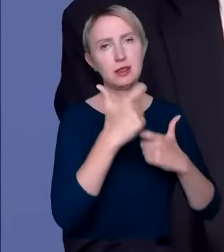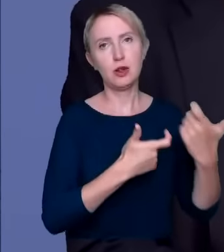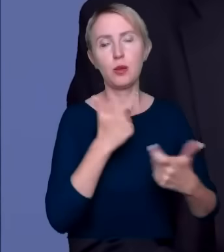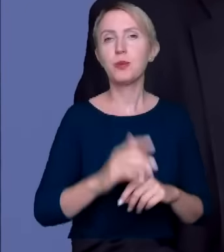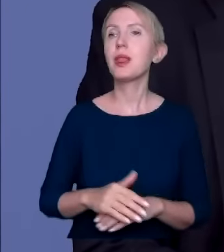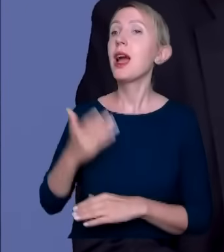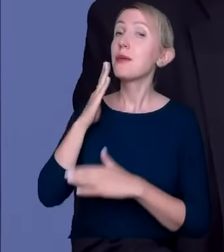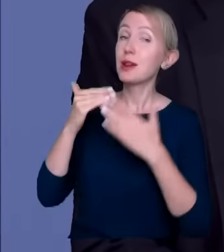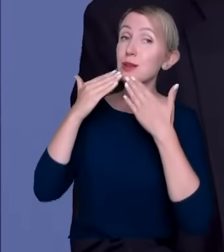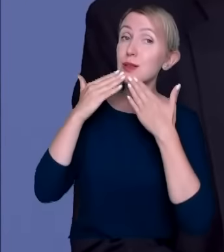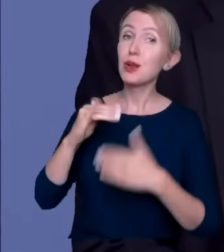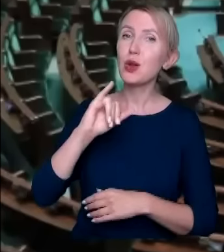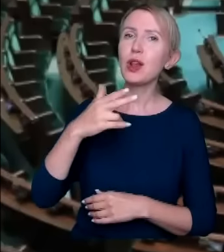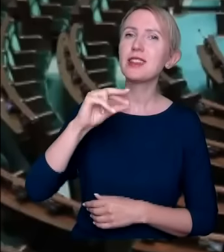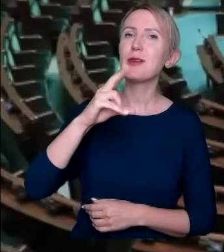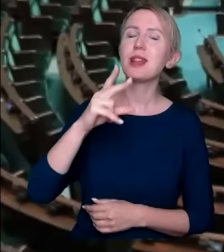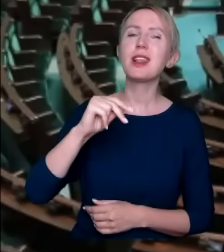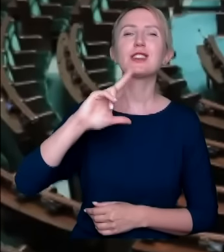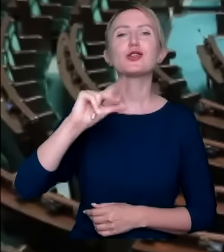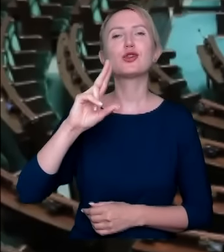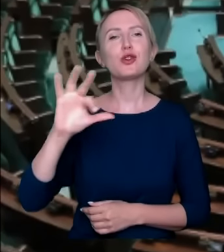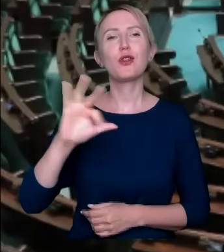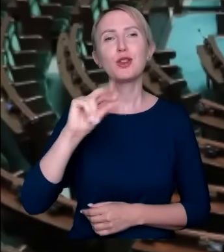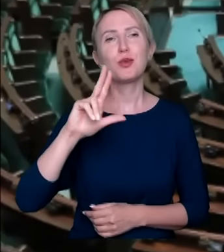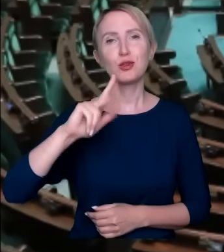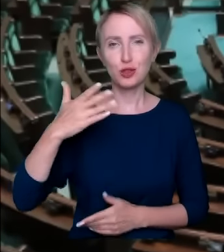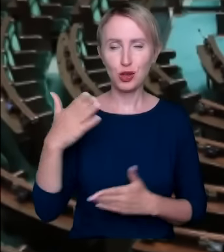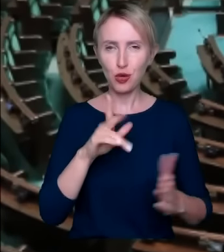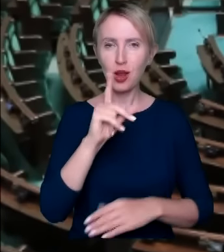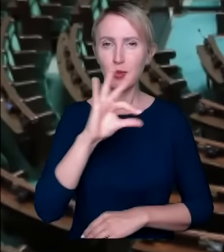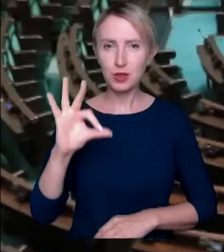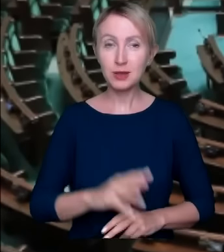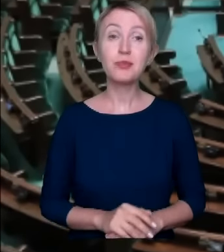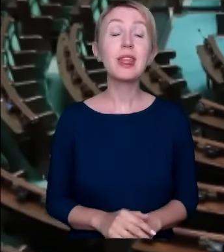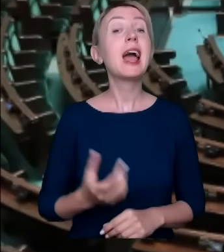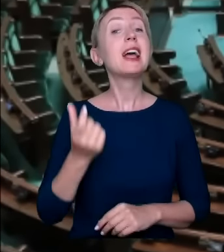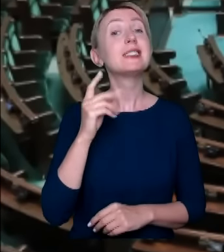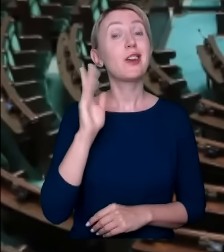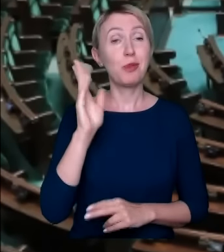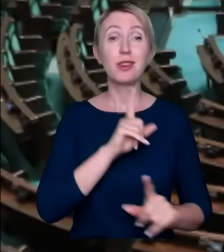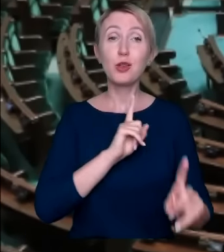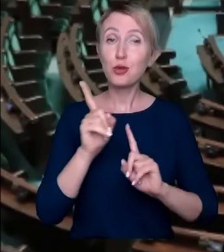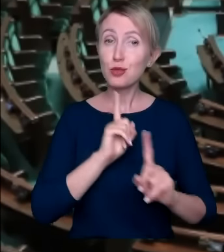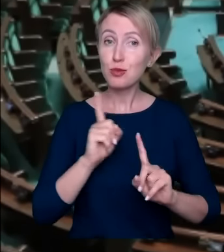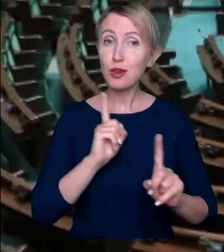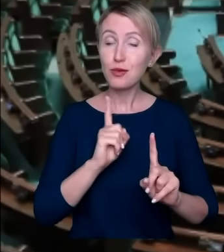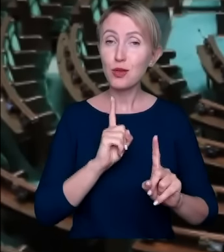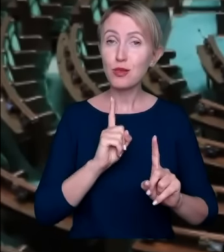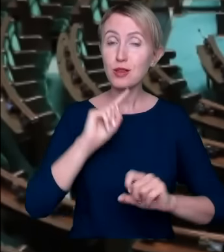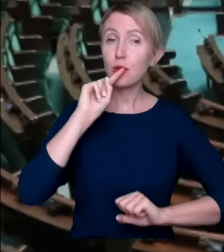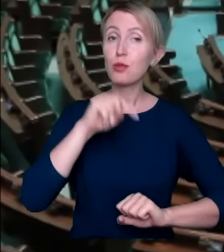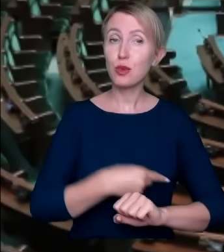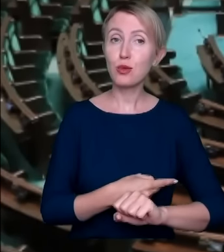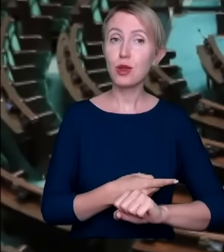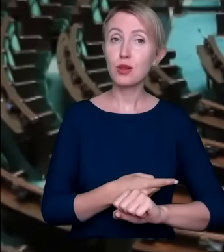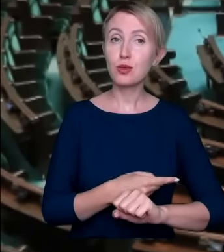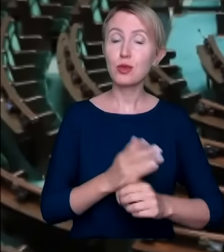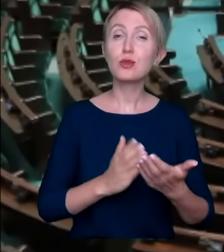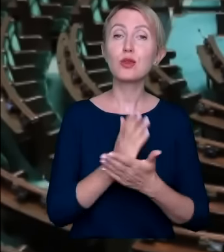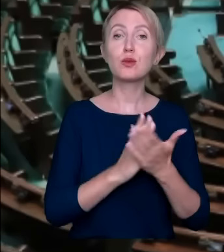Państwu Dziękuję Jolanta milas Krzysztof lipiec trzecia droga Prawo i Sprawiedliwość za chwilę będę rozmawiał o tym że do prokuratury ze służby